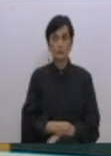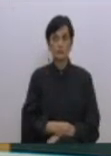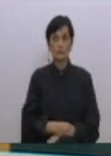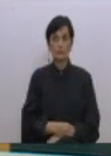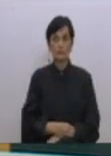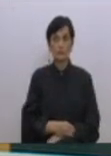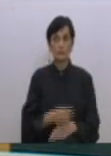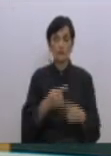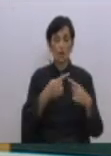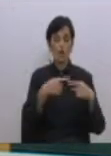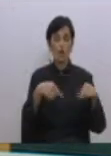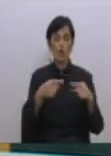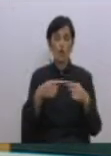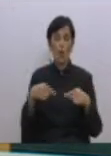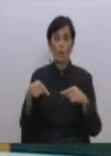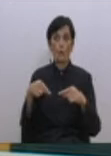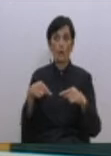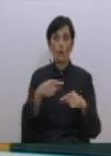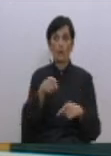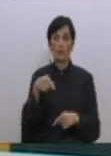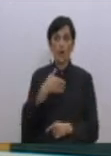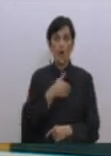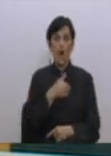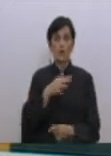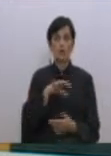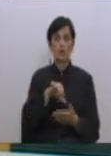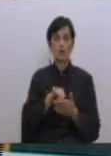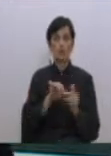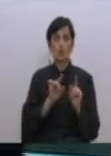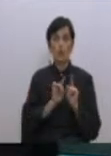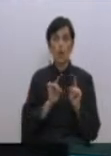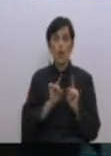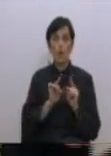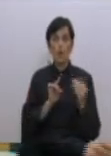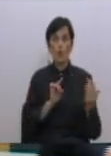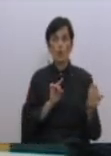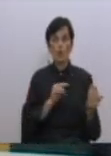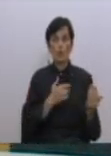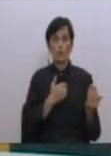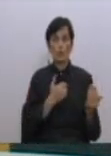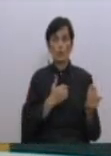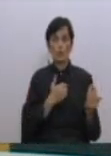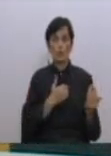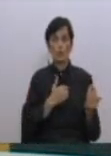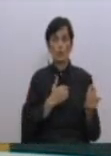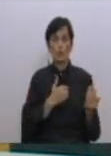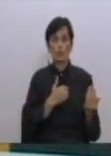Scoa comitetul. Arsul camosua, opoziție, dan, tu arisurului,